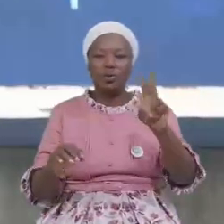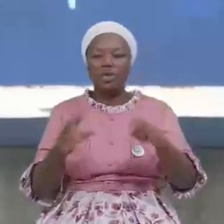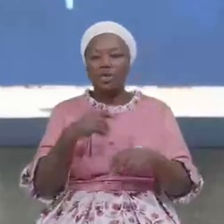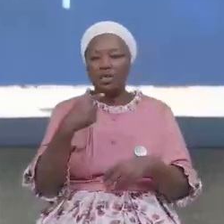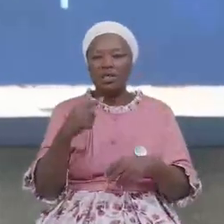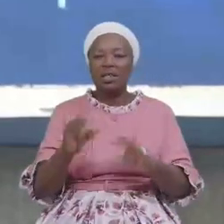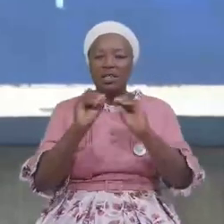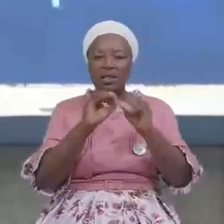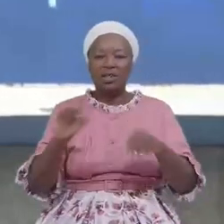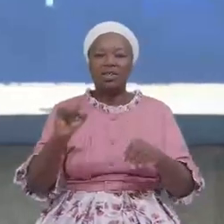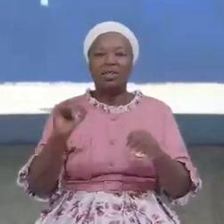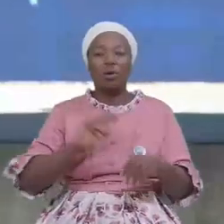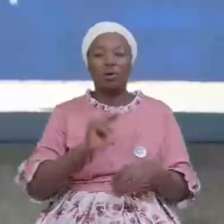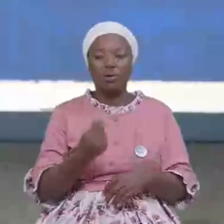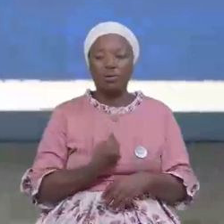nous enseigne